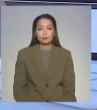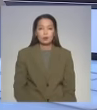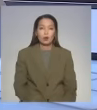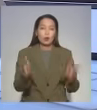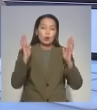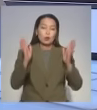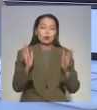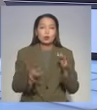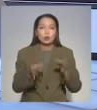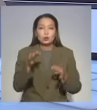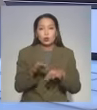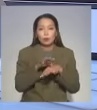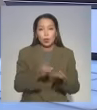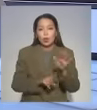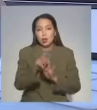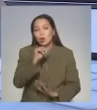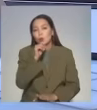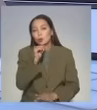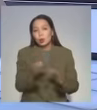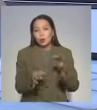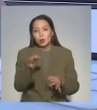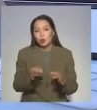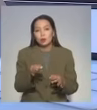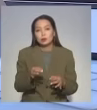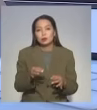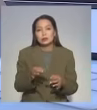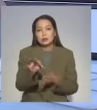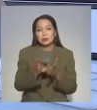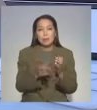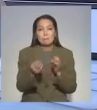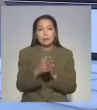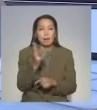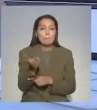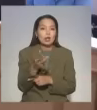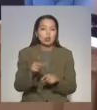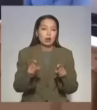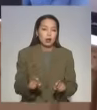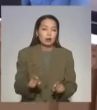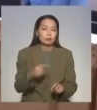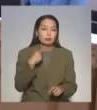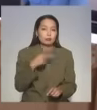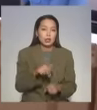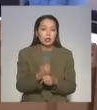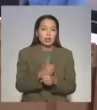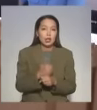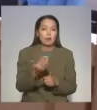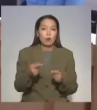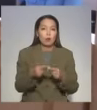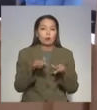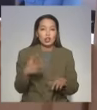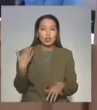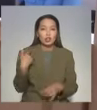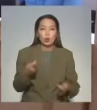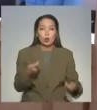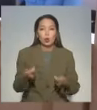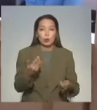Громкий судебный процесс начался в Костанайском суде. На скамье подсудимых сразу 15 пожарных. Главный фигурант уголовного дела – начальник управления